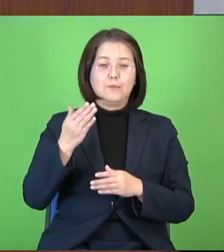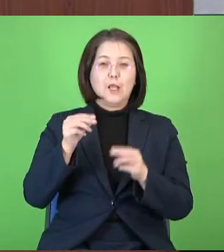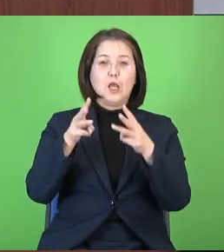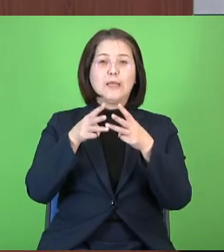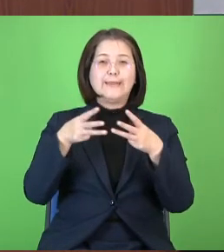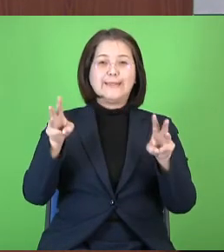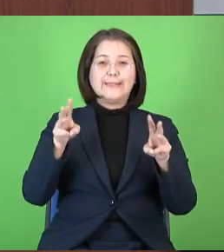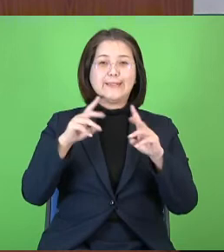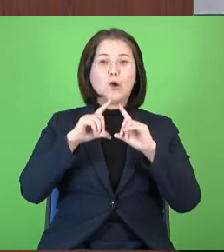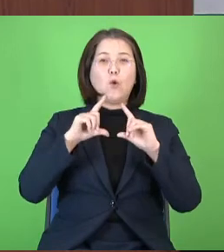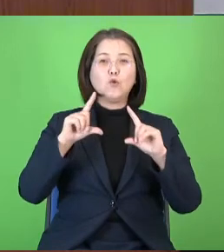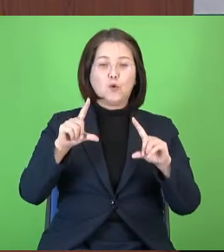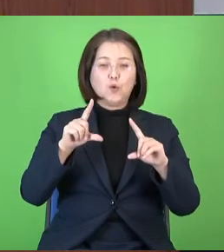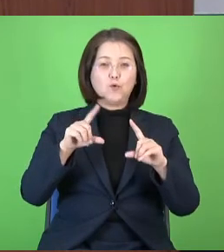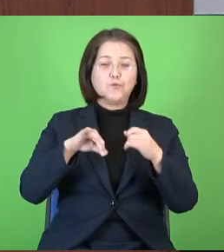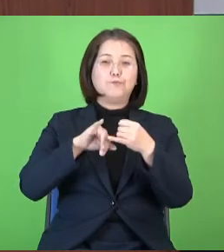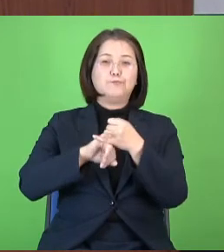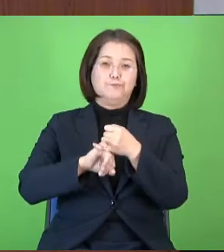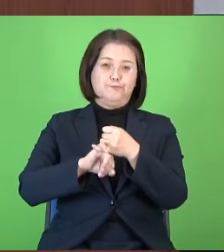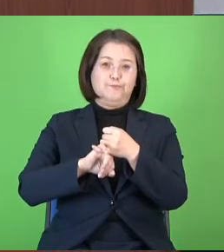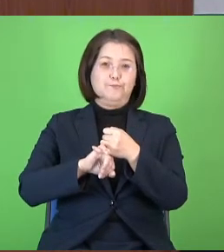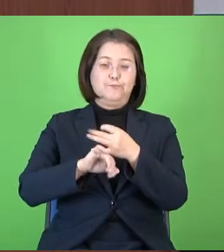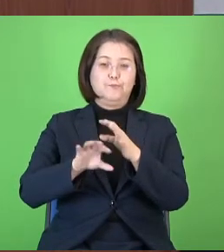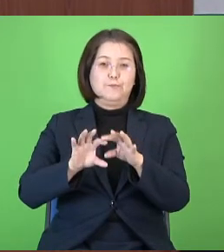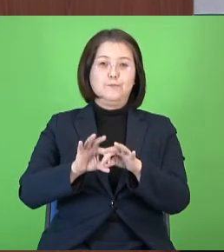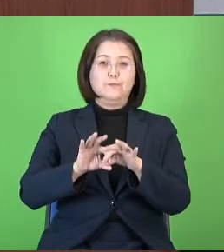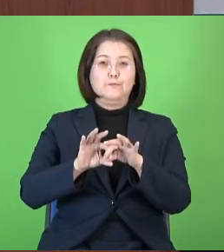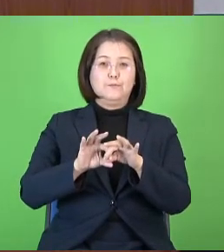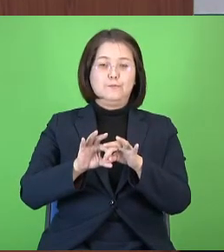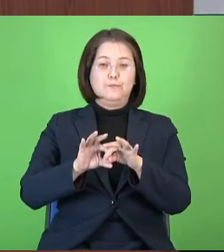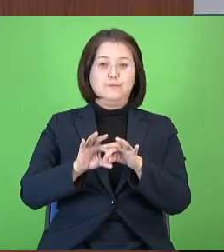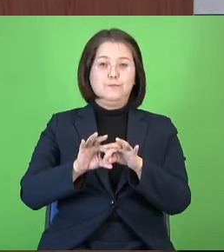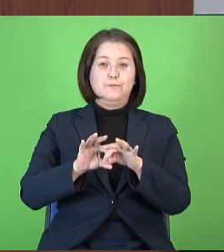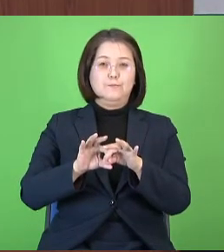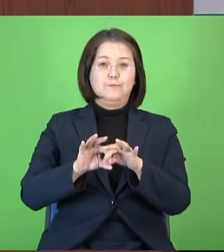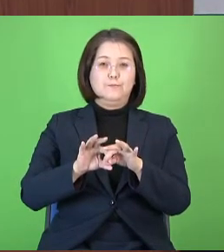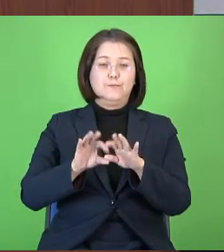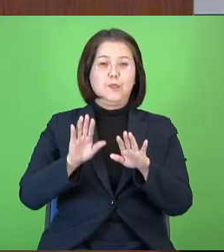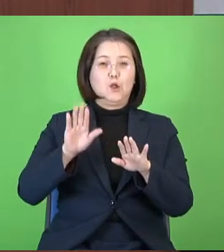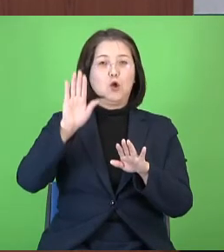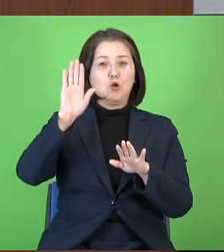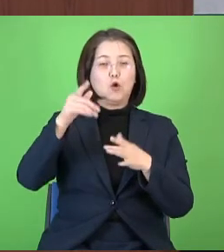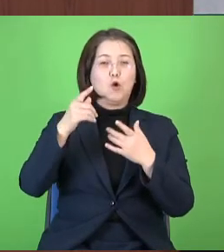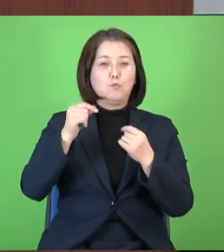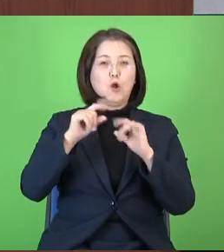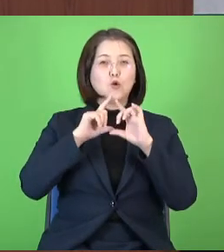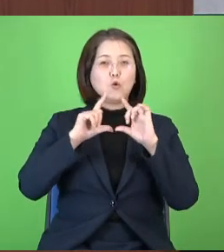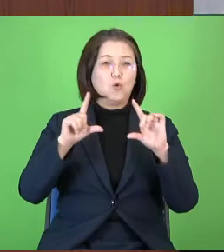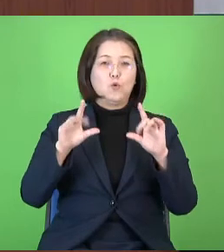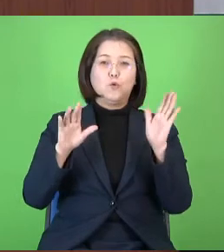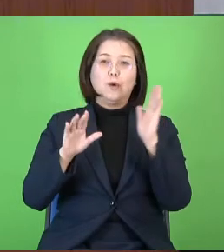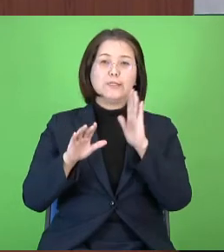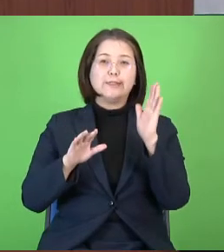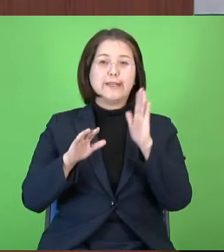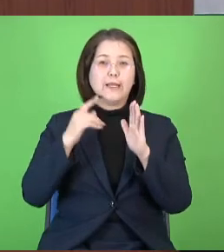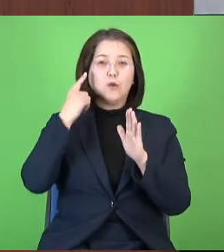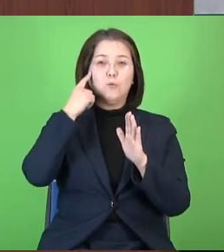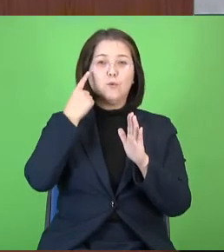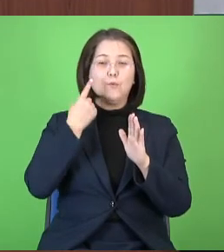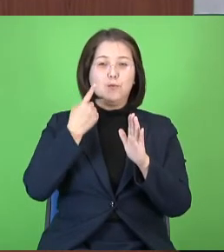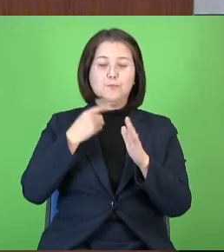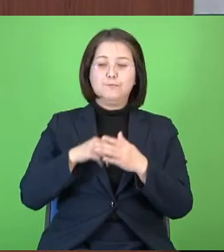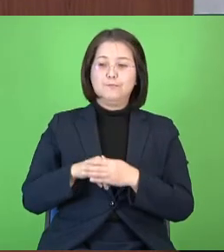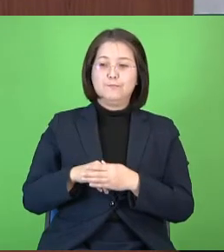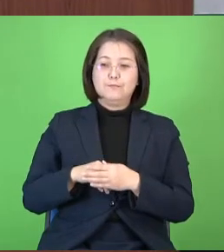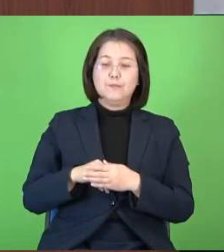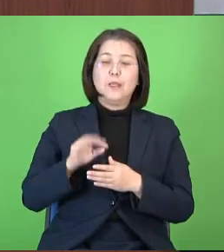配分とかそれでもの2 d活用通りそういうデータを利用してきたところでございますまたこれ